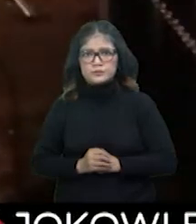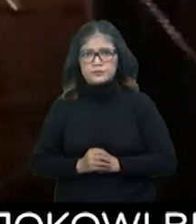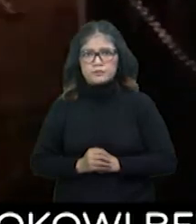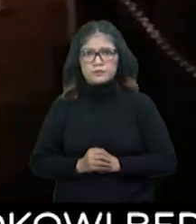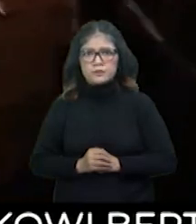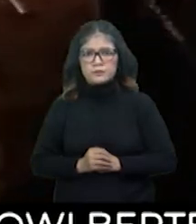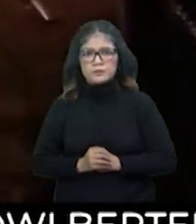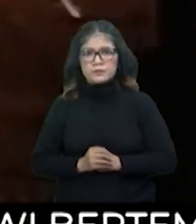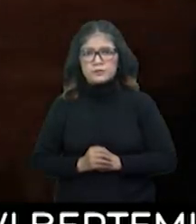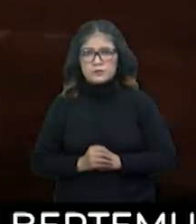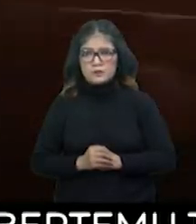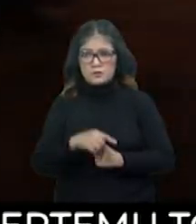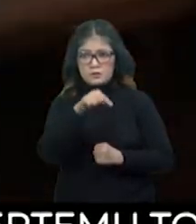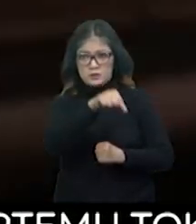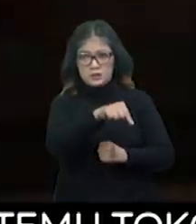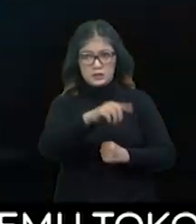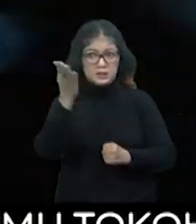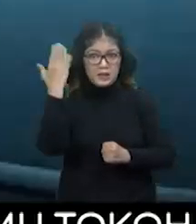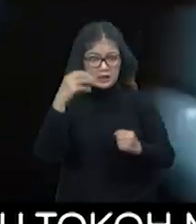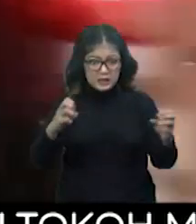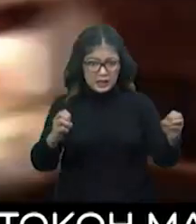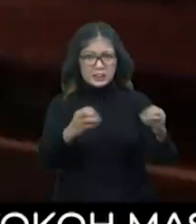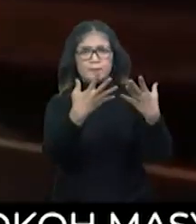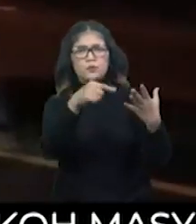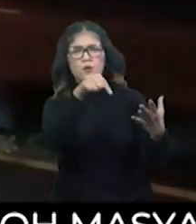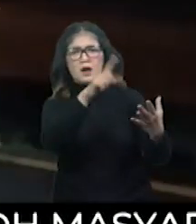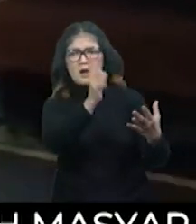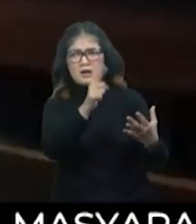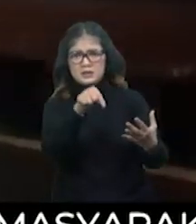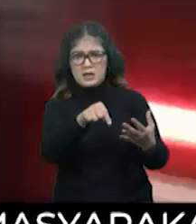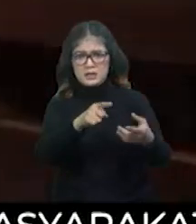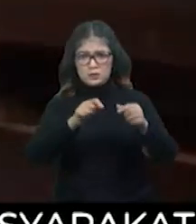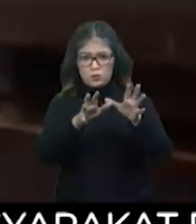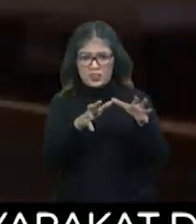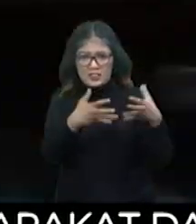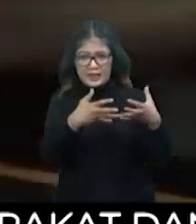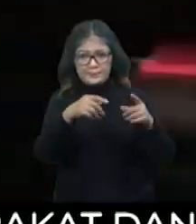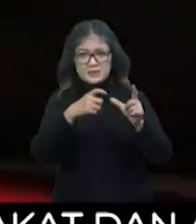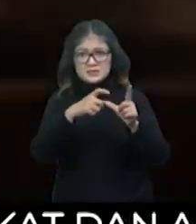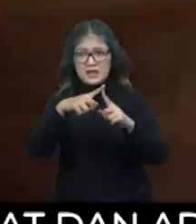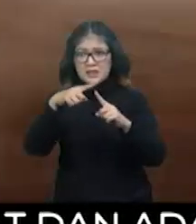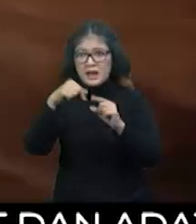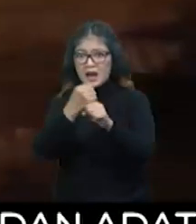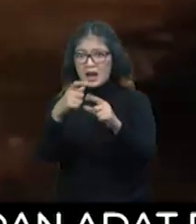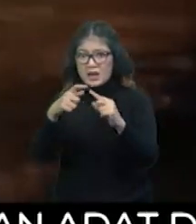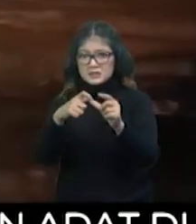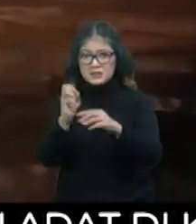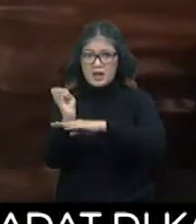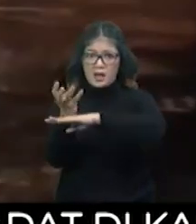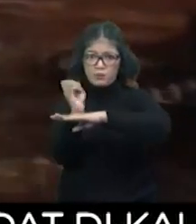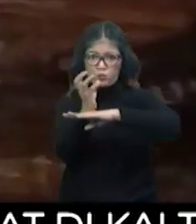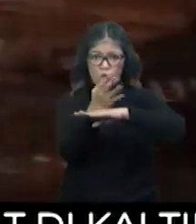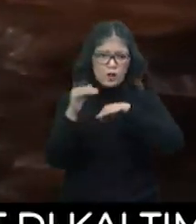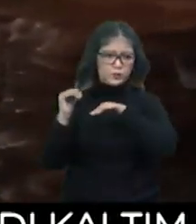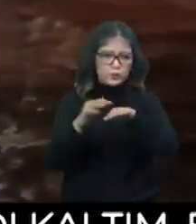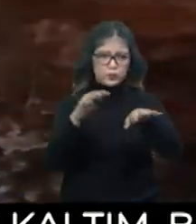Menggunakan ambulans, tim Satgas COVID-19 BPBD Kabupaten Sleman Senin malam mengevakuasi puluhan siswa dan guru SMP dan SMA